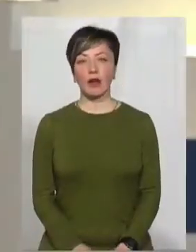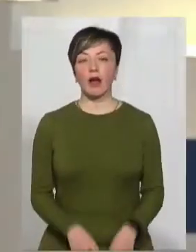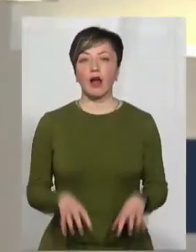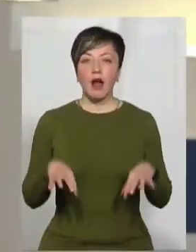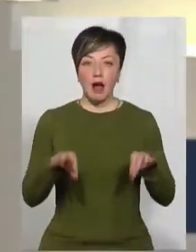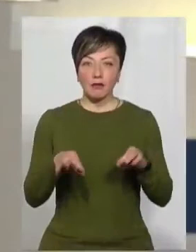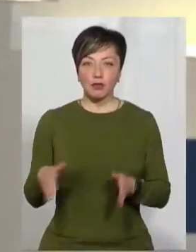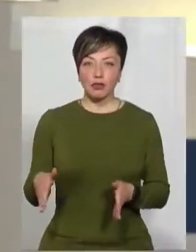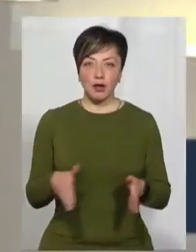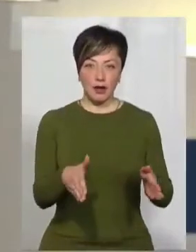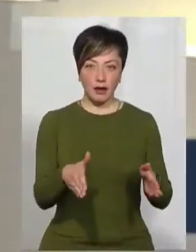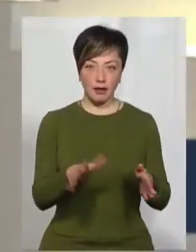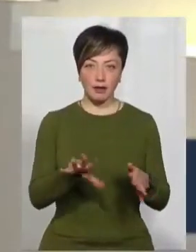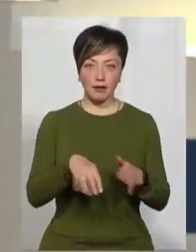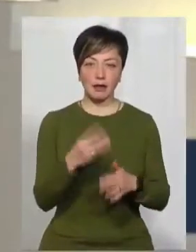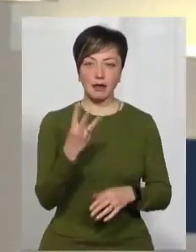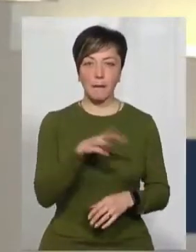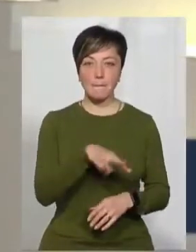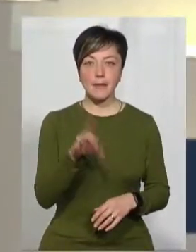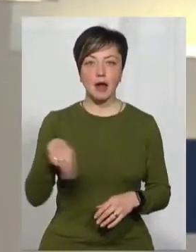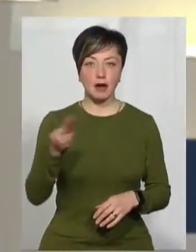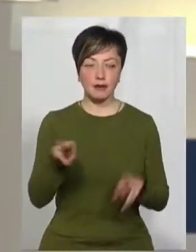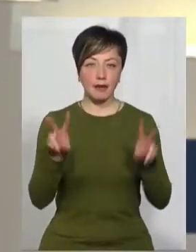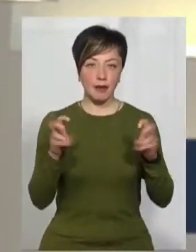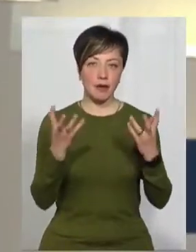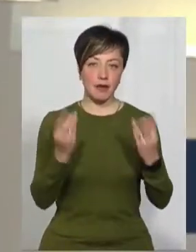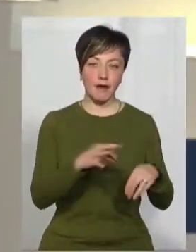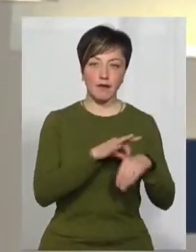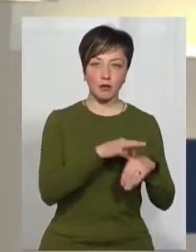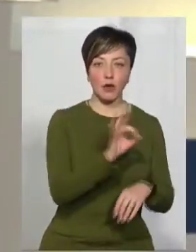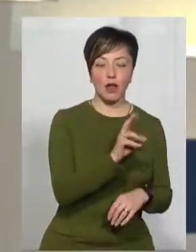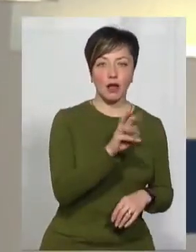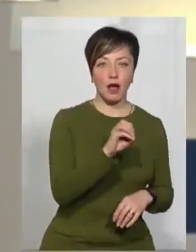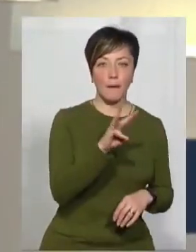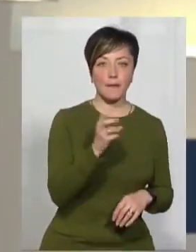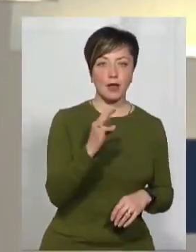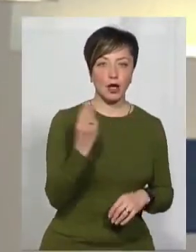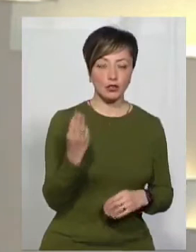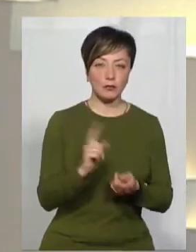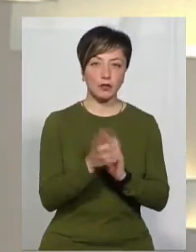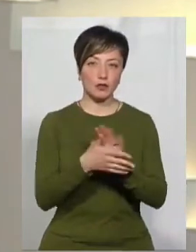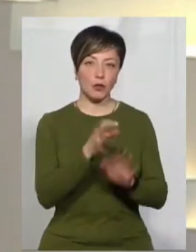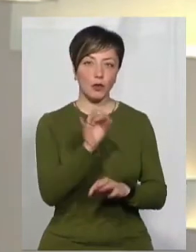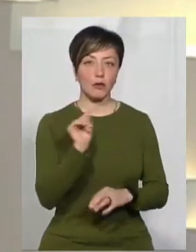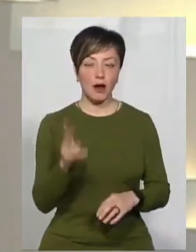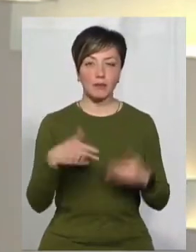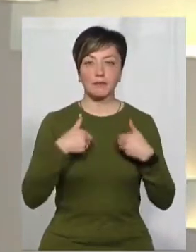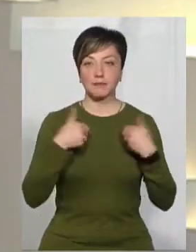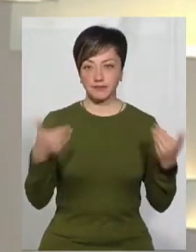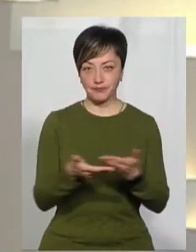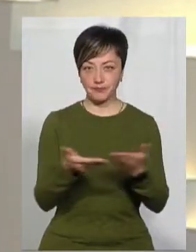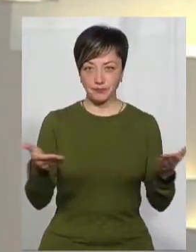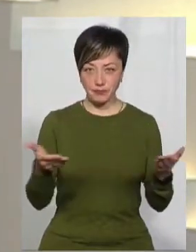Автошляхи на 3 мільярди. Це тема дня. Мене звати Олена Кименяш. На жестову мову перекладає Ольга Рибак. Усіх вітаємо на Суспільному ЮА